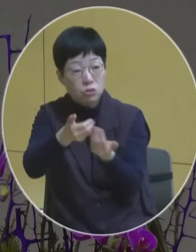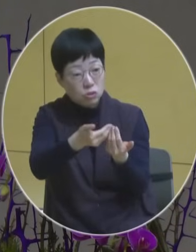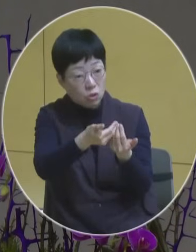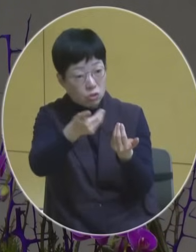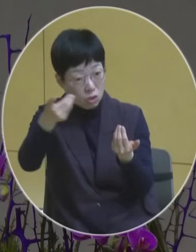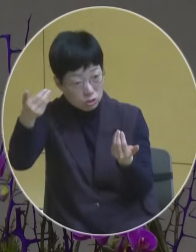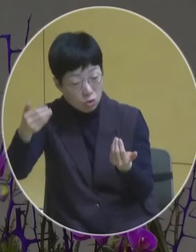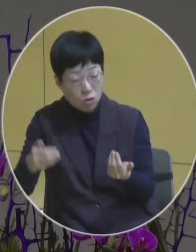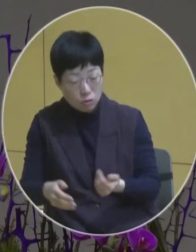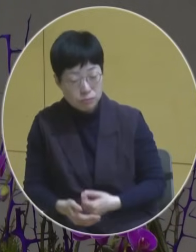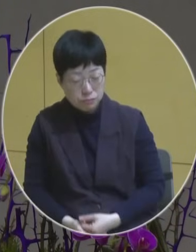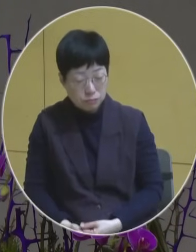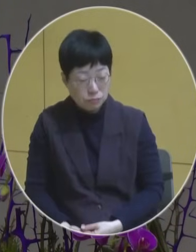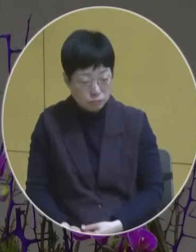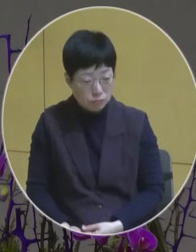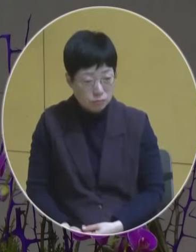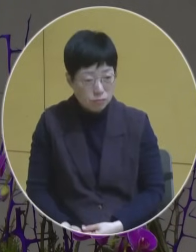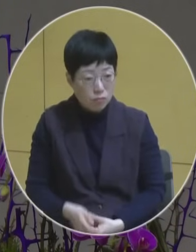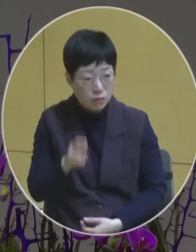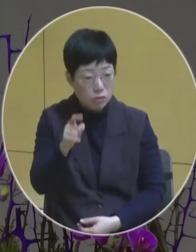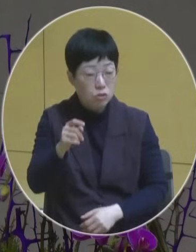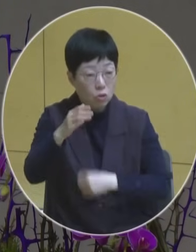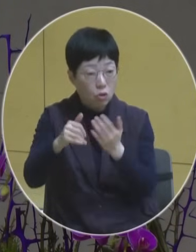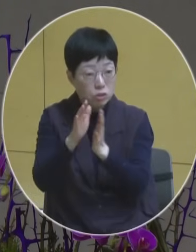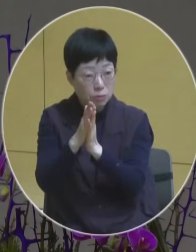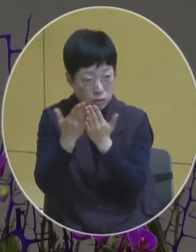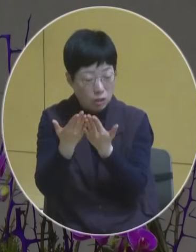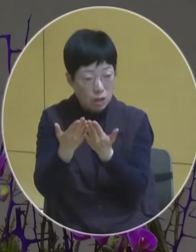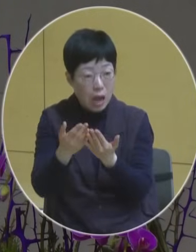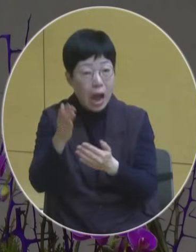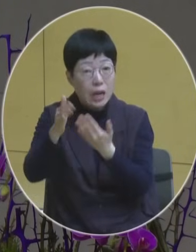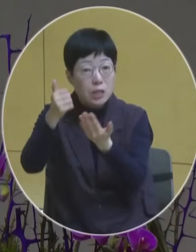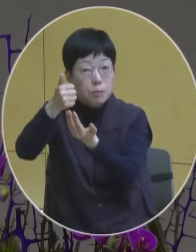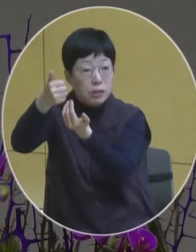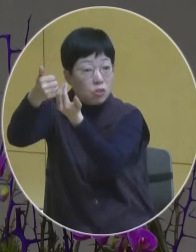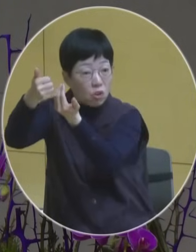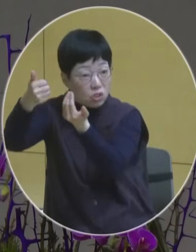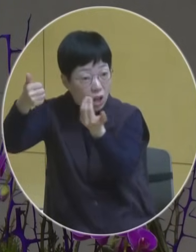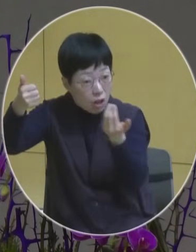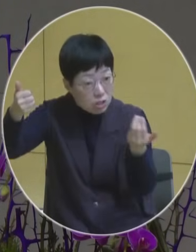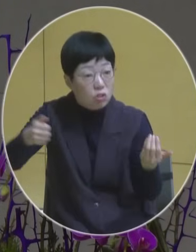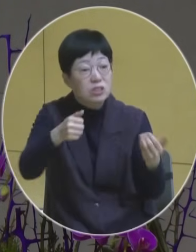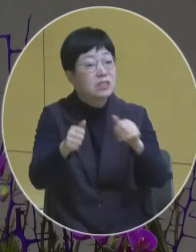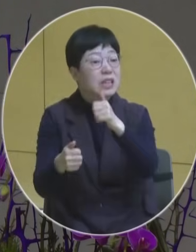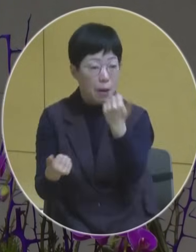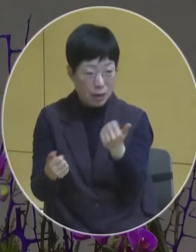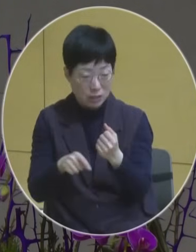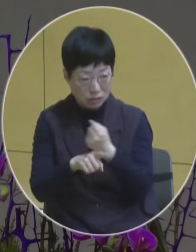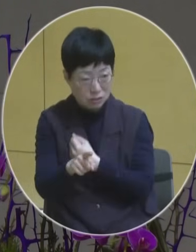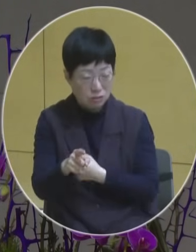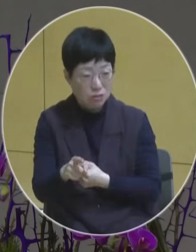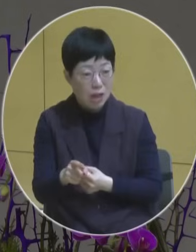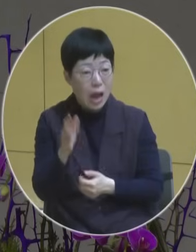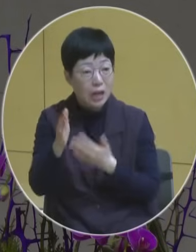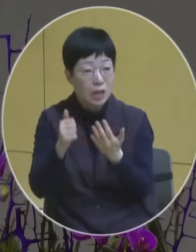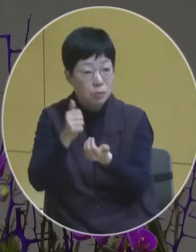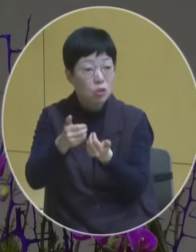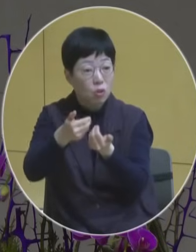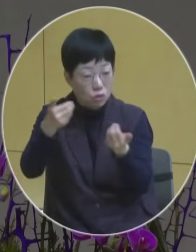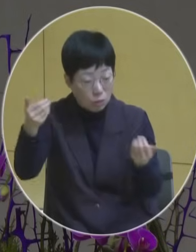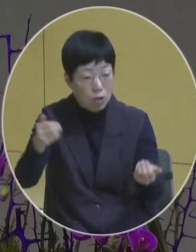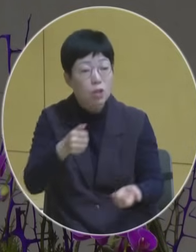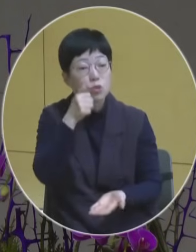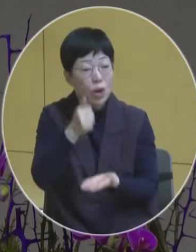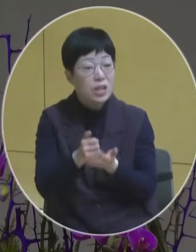나왔어요. 그 분리된 것을 성경은 사망이라고 얘기합니다. 그러니까 하나님으로부터 떨어지면서